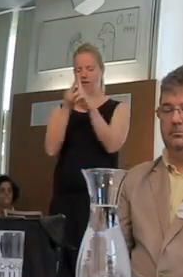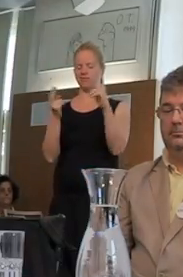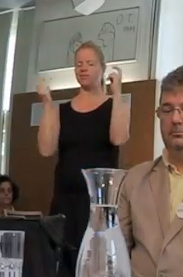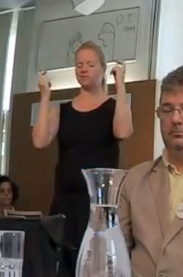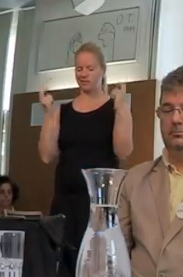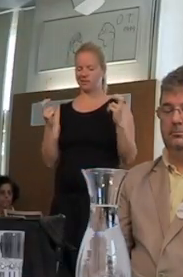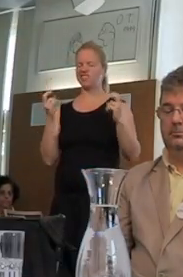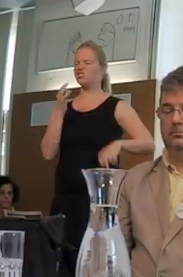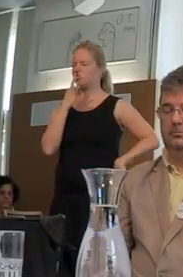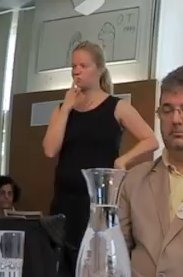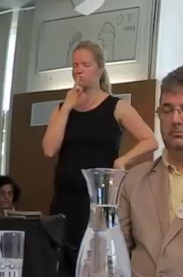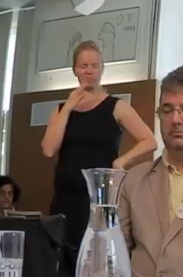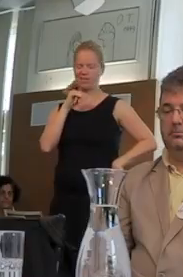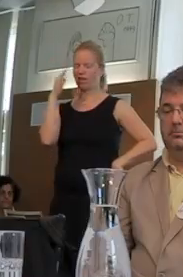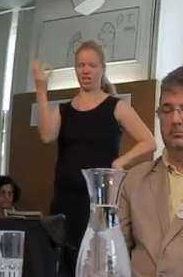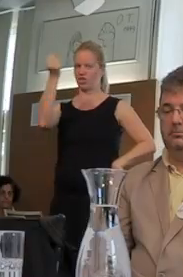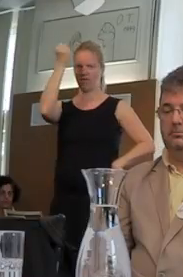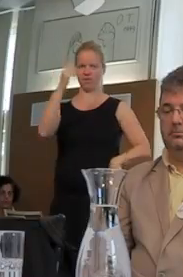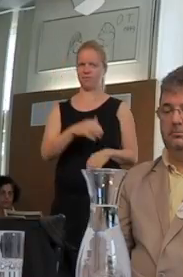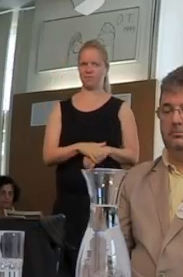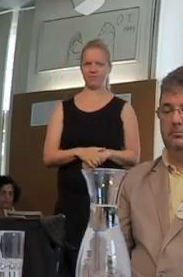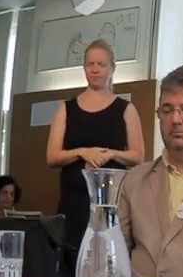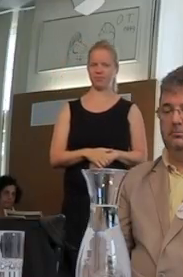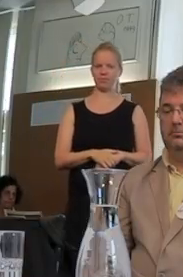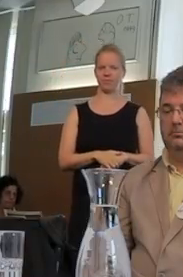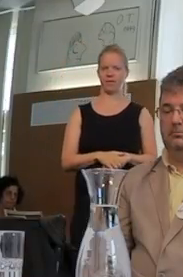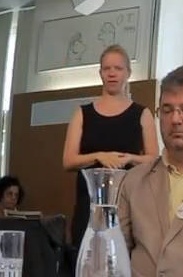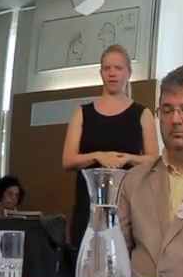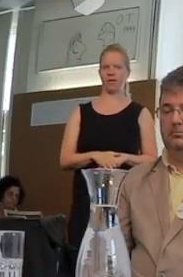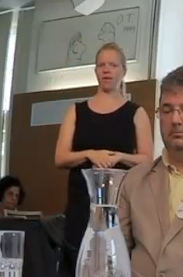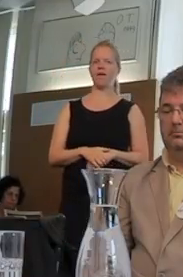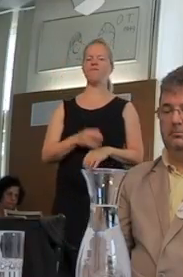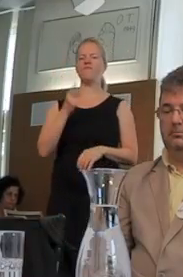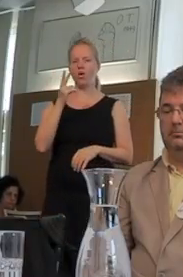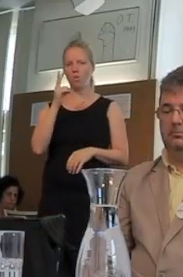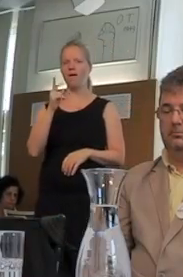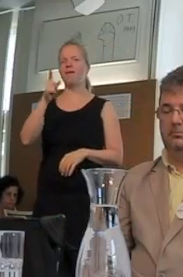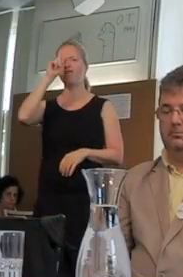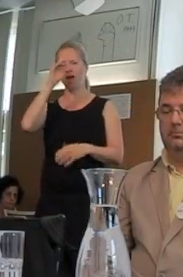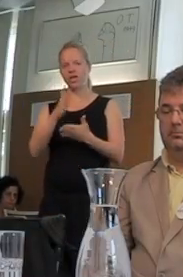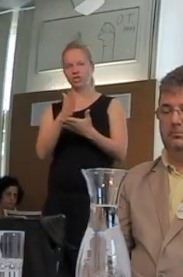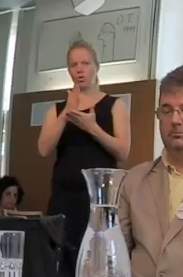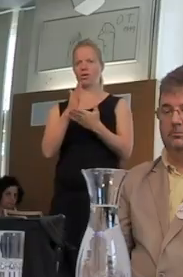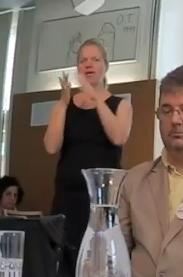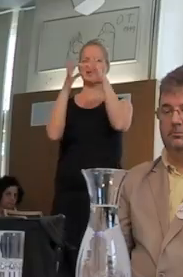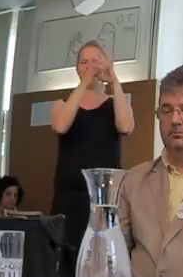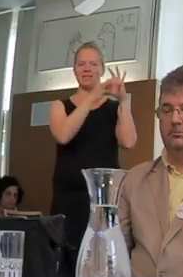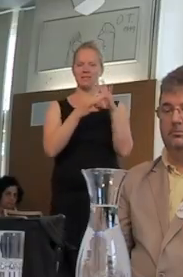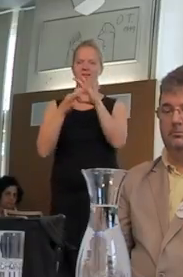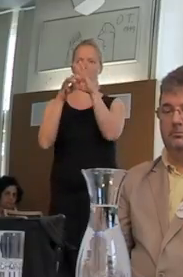es nicht erreicht haben. In Kenntnis der Langwierigkeit von